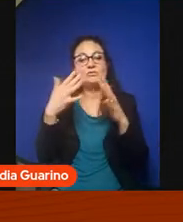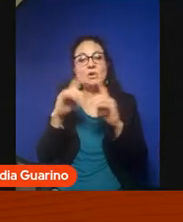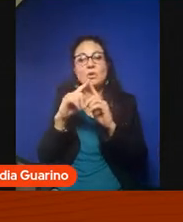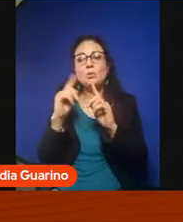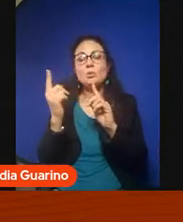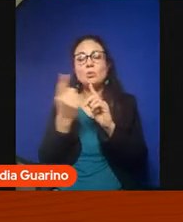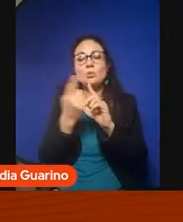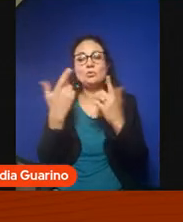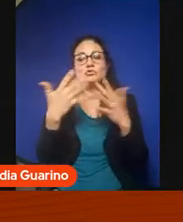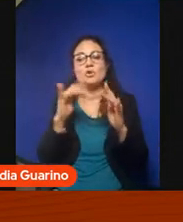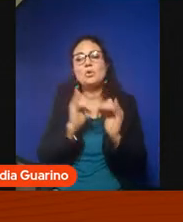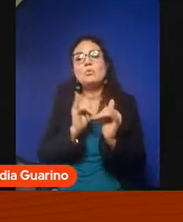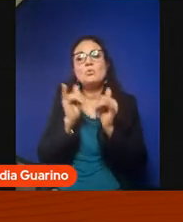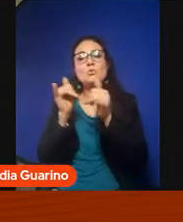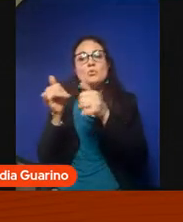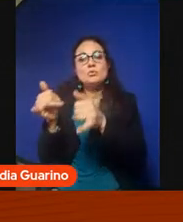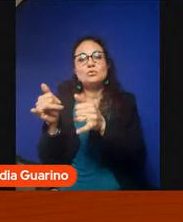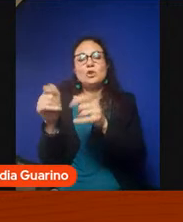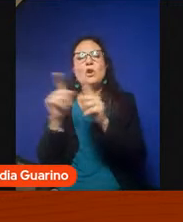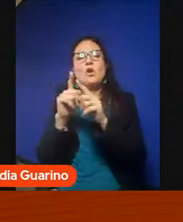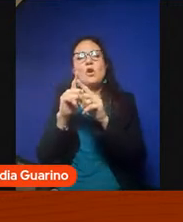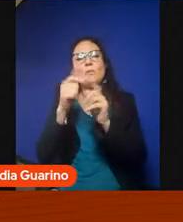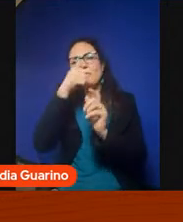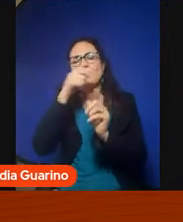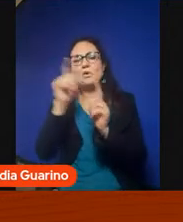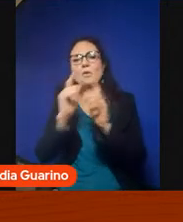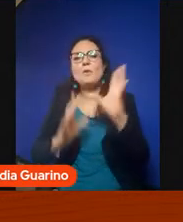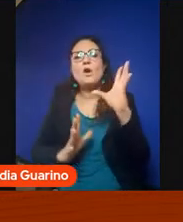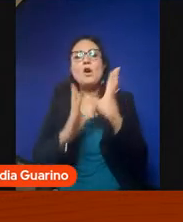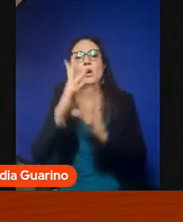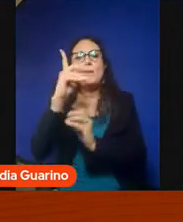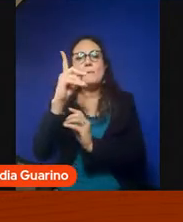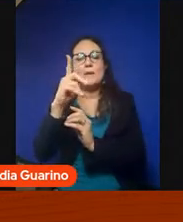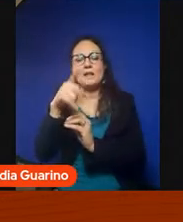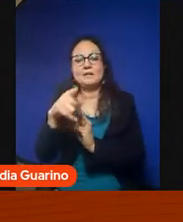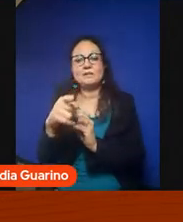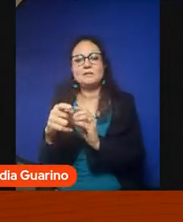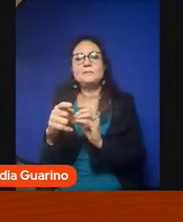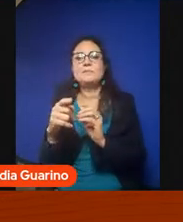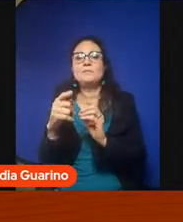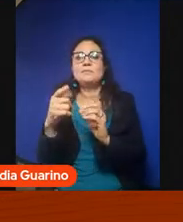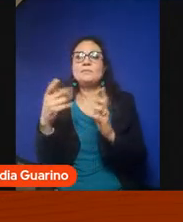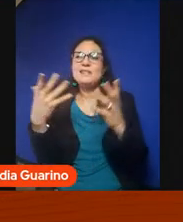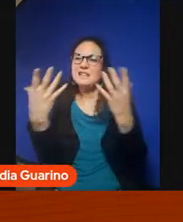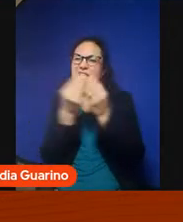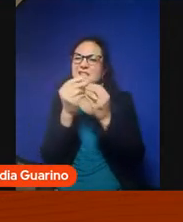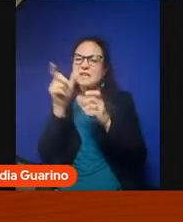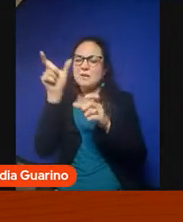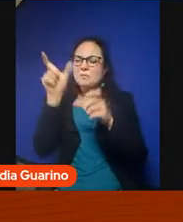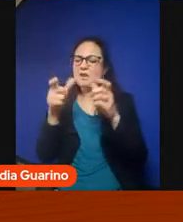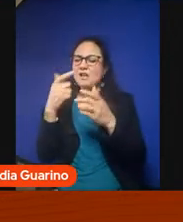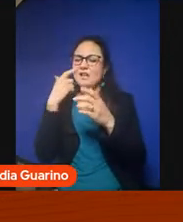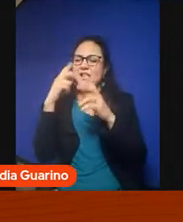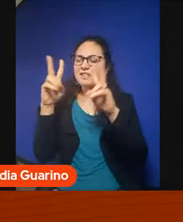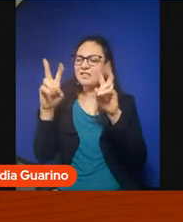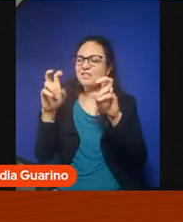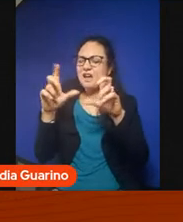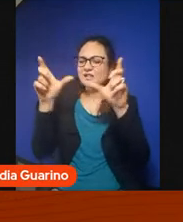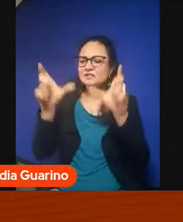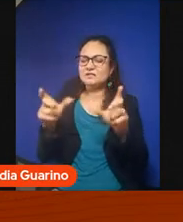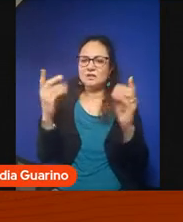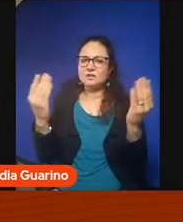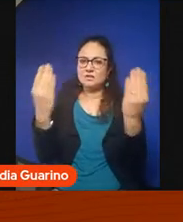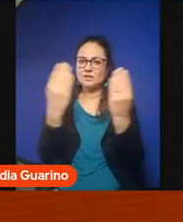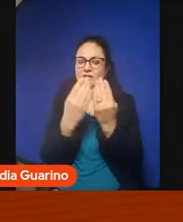un completamento, i due testi vanno letti insieme, secondo me, si passa invece a